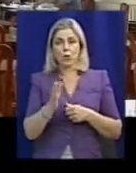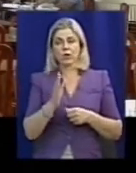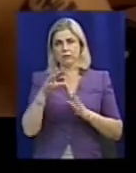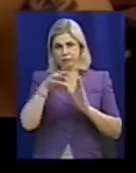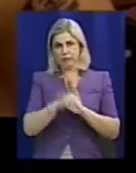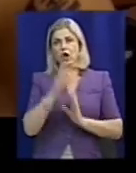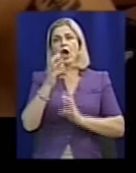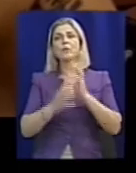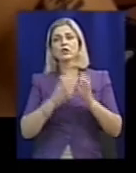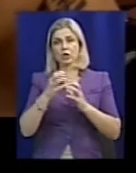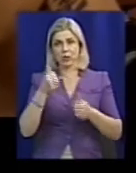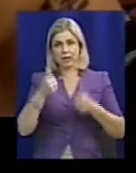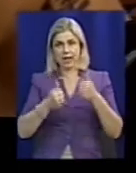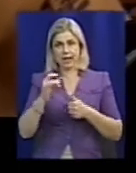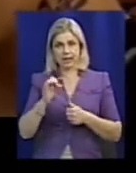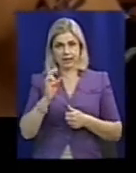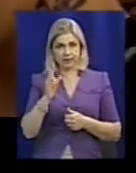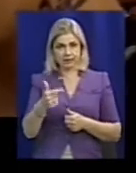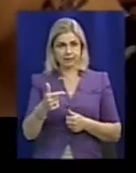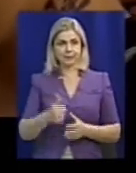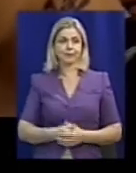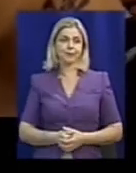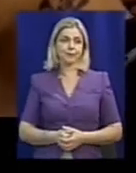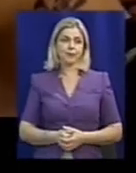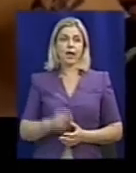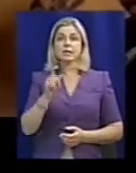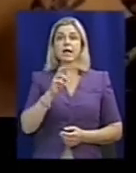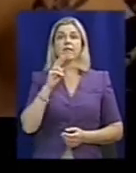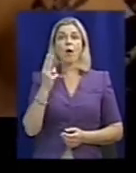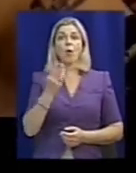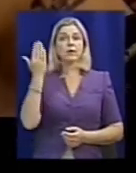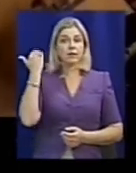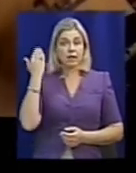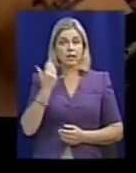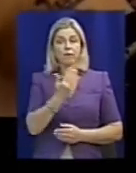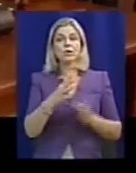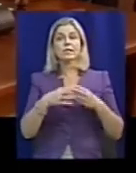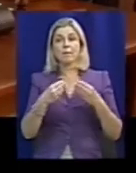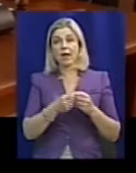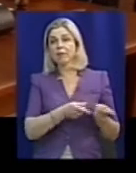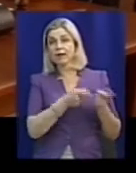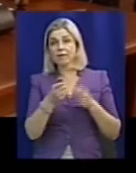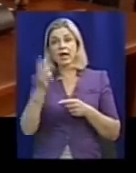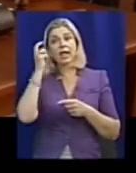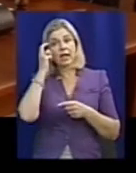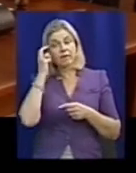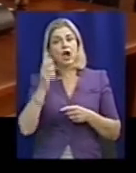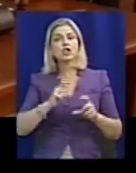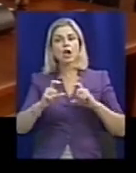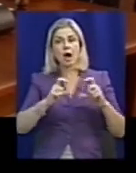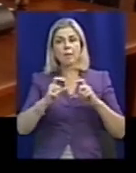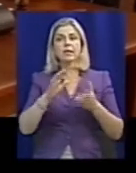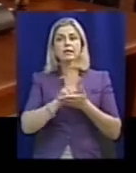рейтинги. Данило Мазно родом з Миколаєва, але 2 роки тому родина переїхала до Києва. Шахами займається